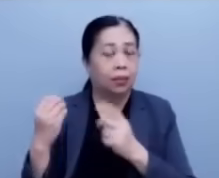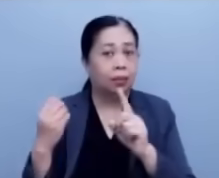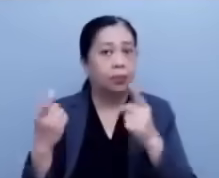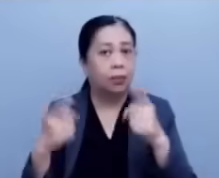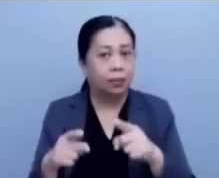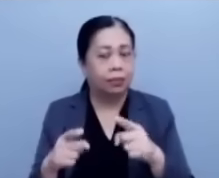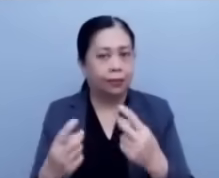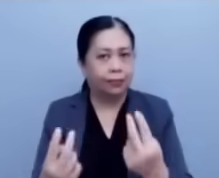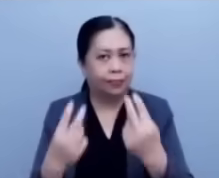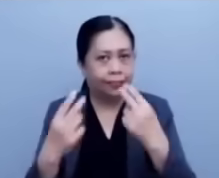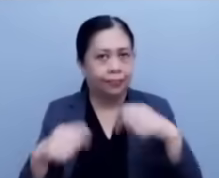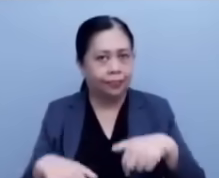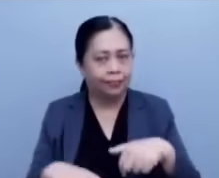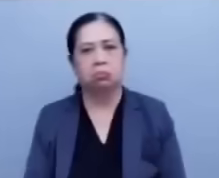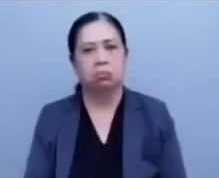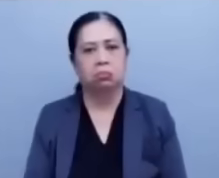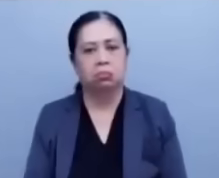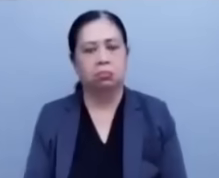sa Balitang Hali.